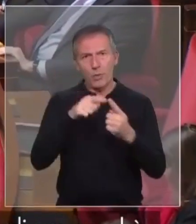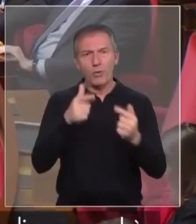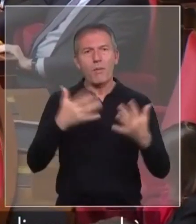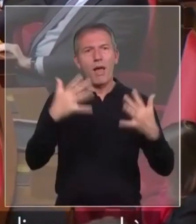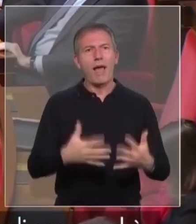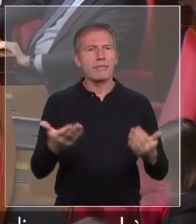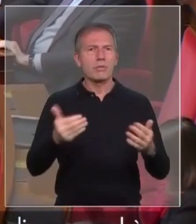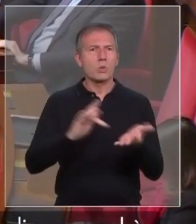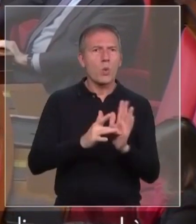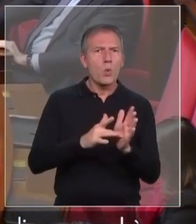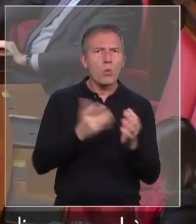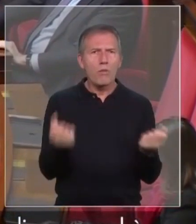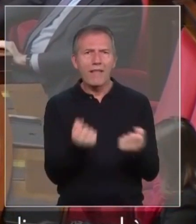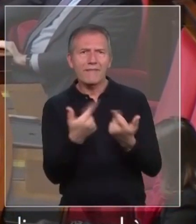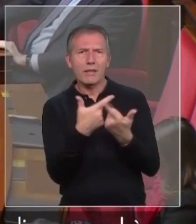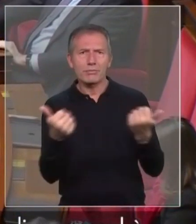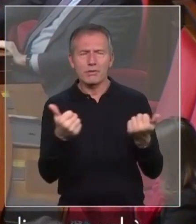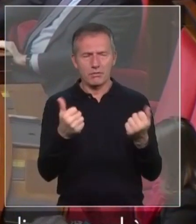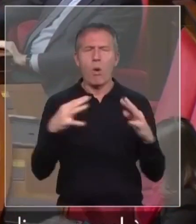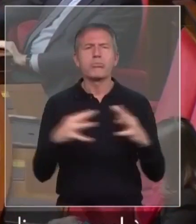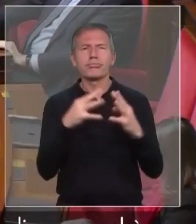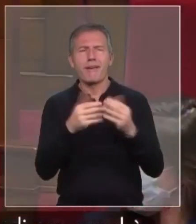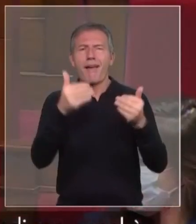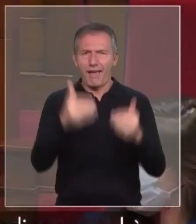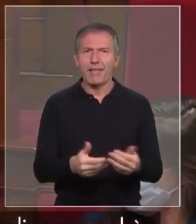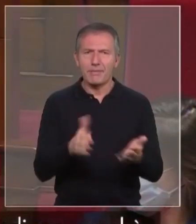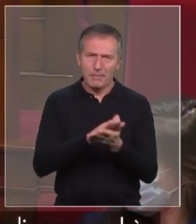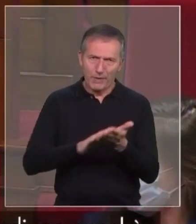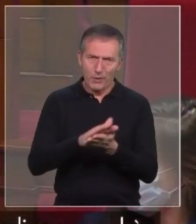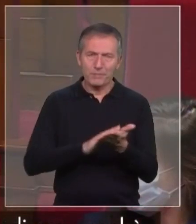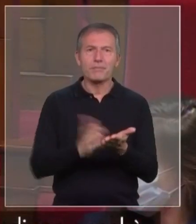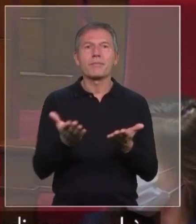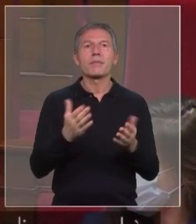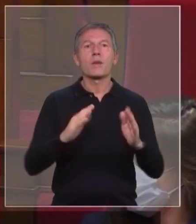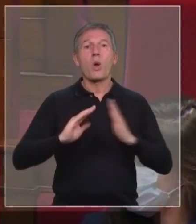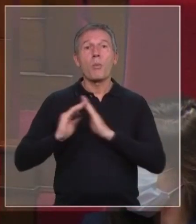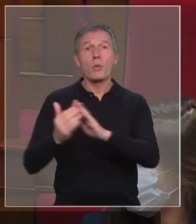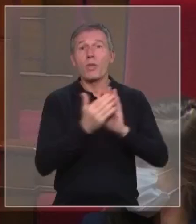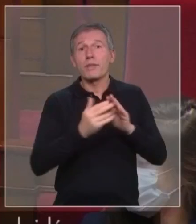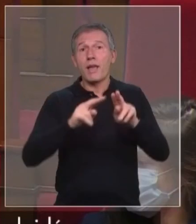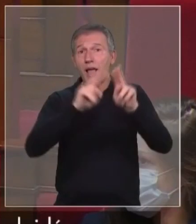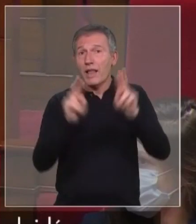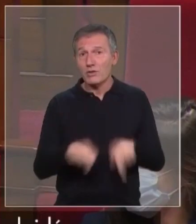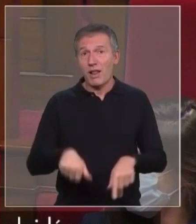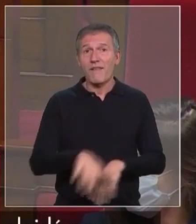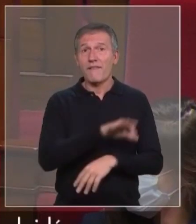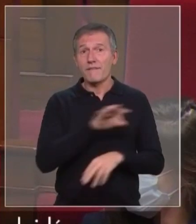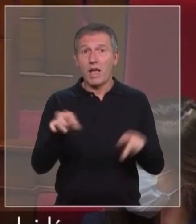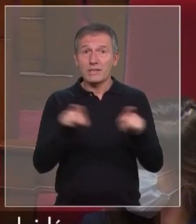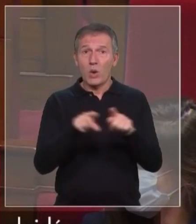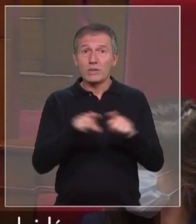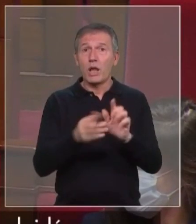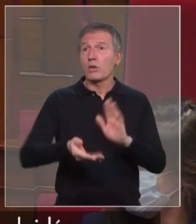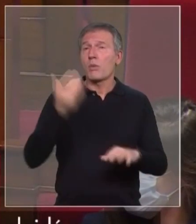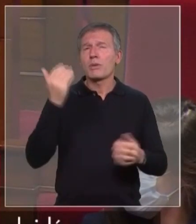des activités. Des hostilités, pardon. La communauté internationale et la France en particulier a renoncé